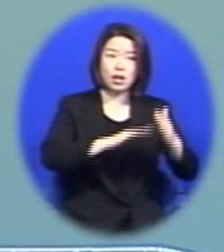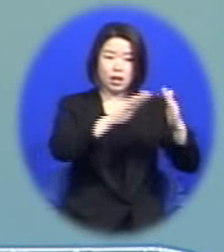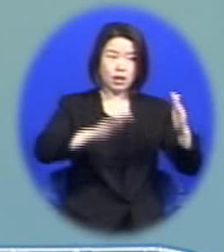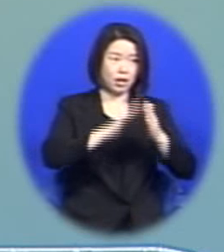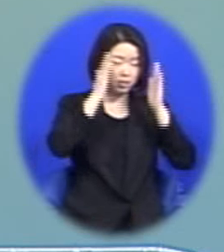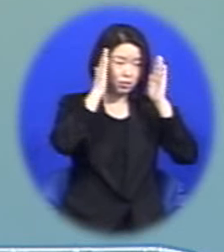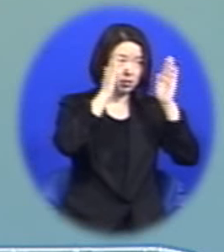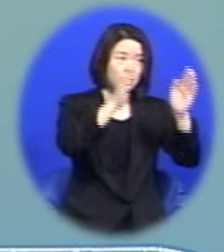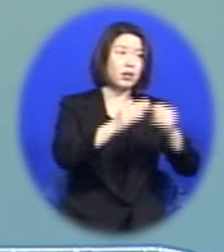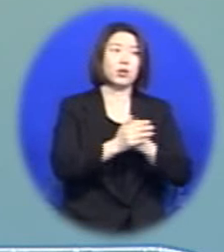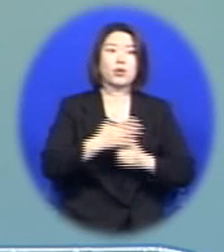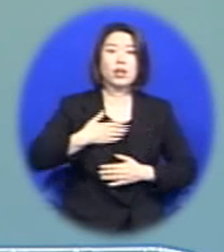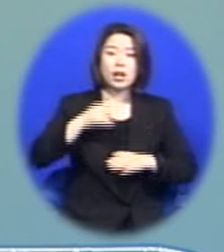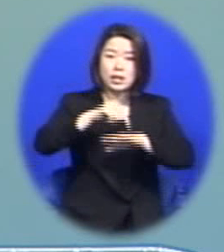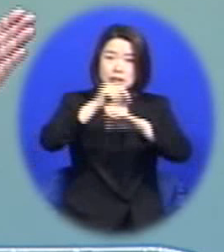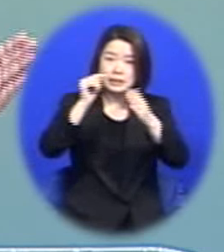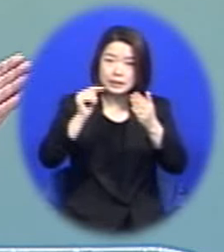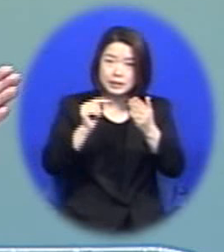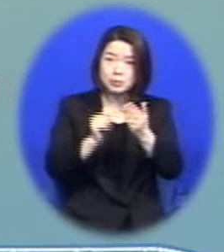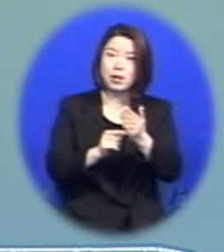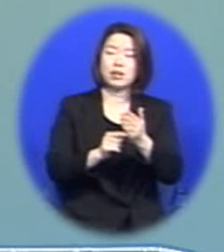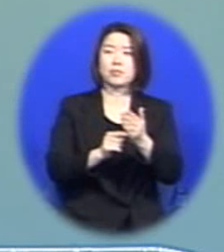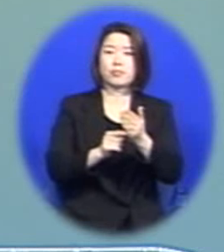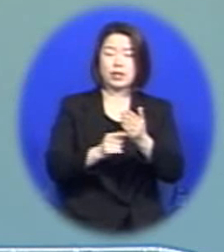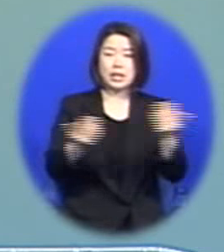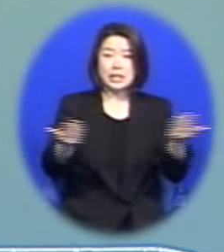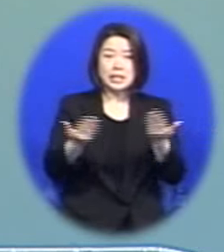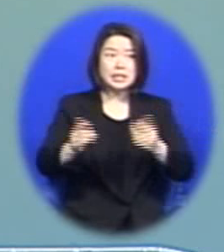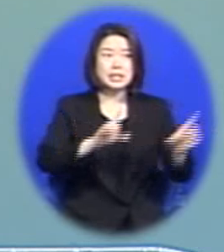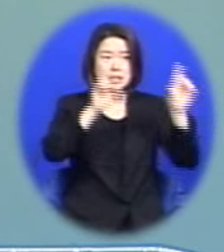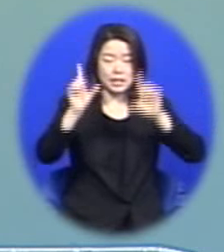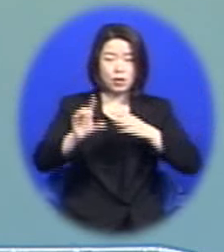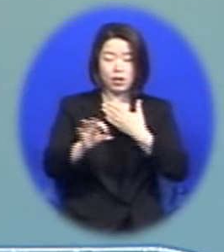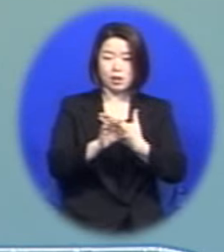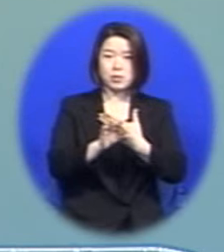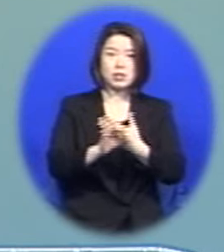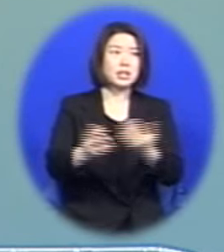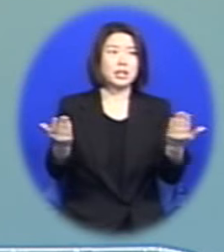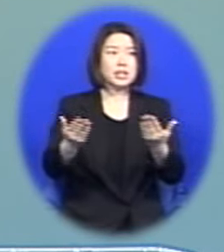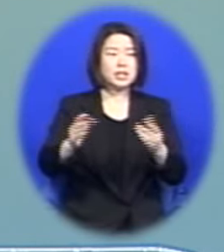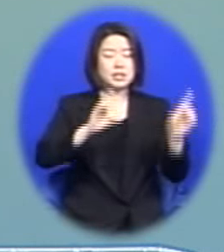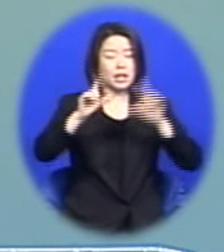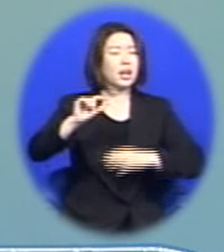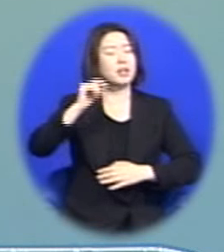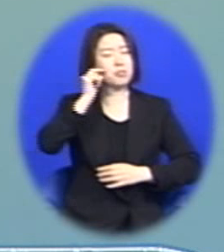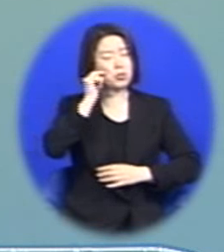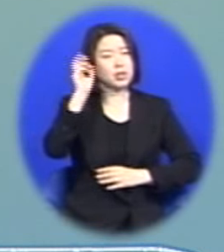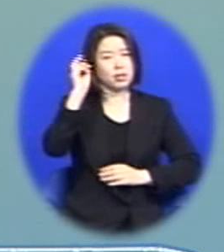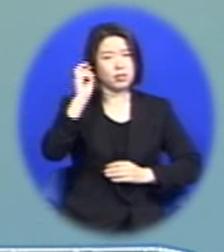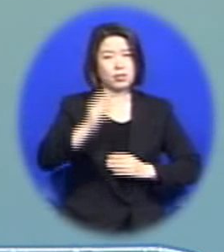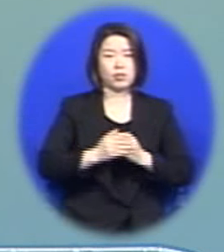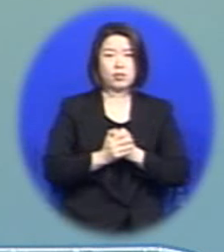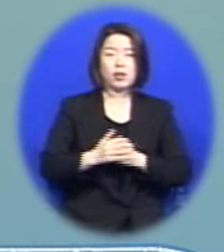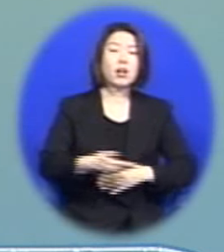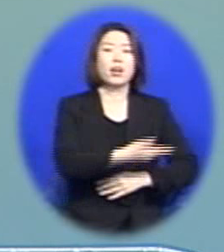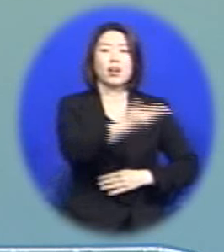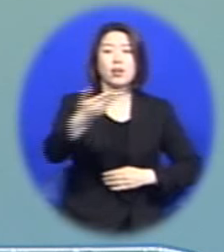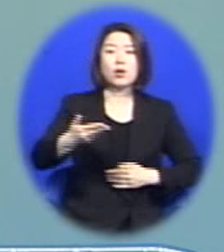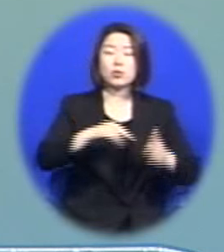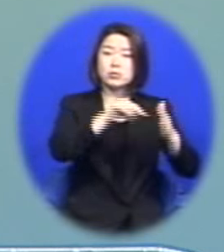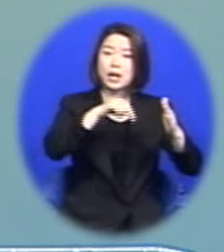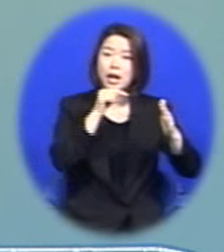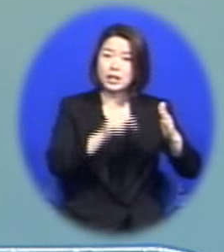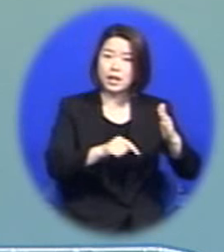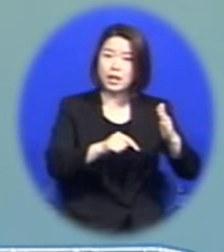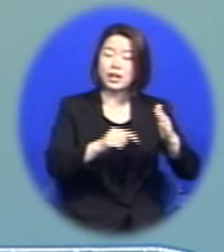가지고 있는 그 마음으로 직장생활 하면 아마 직경의 정말 못 하실 거예요 여러분 아내나 여러분의